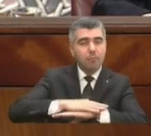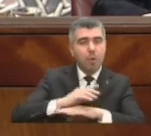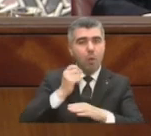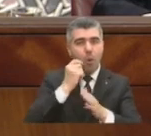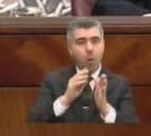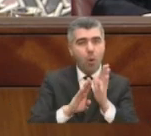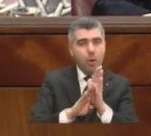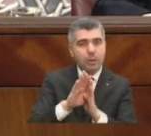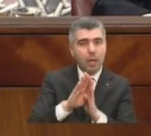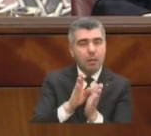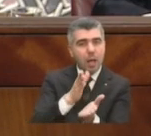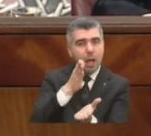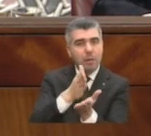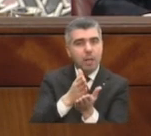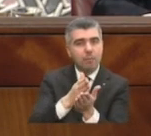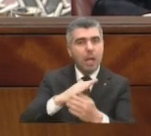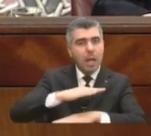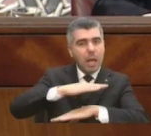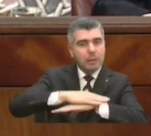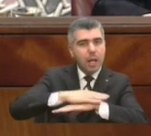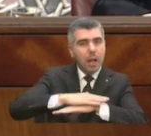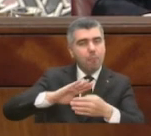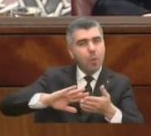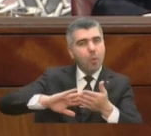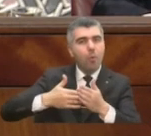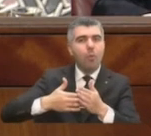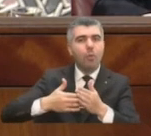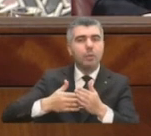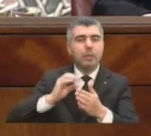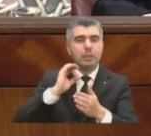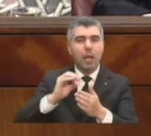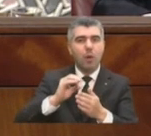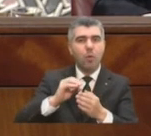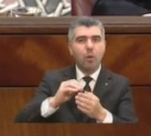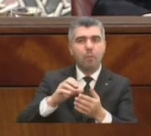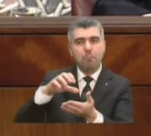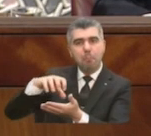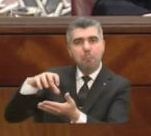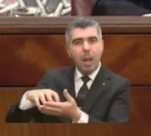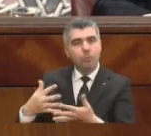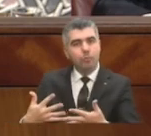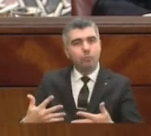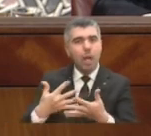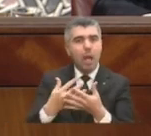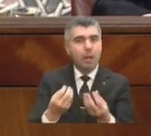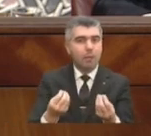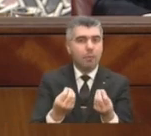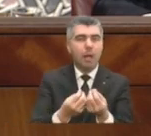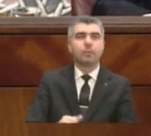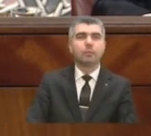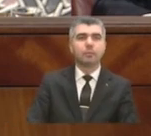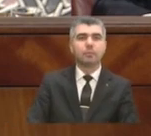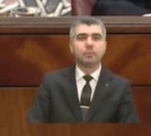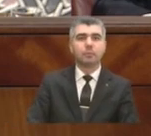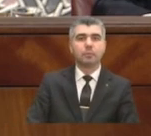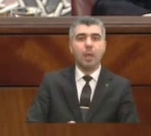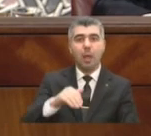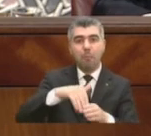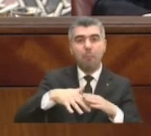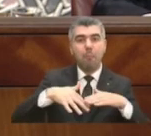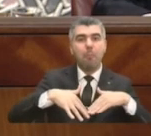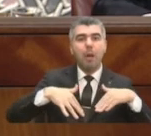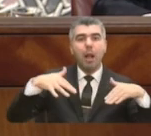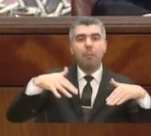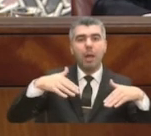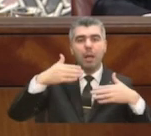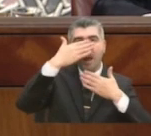الحقوق والتشريعات في احترام تام للسياده الدول الشريكه فان برلمان